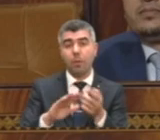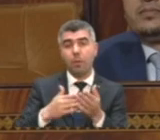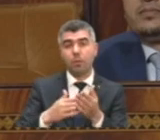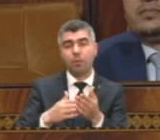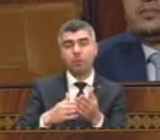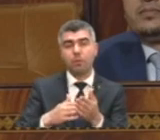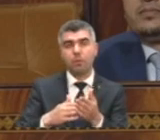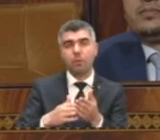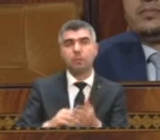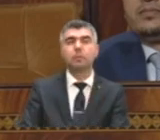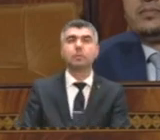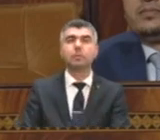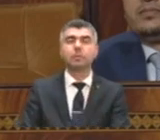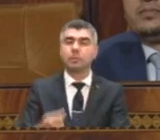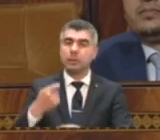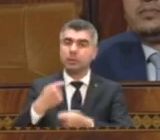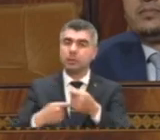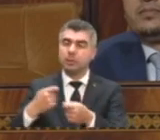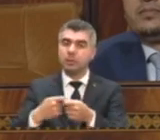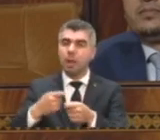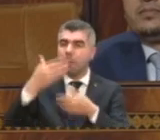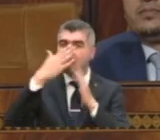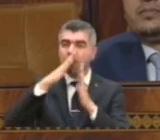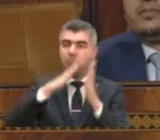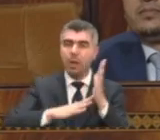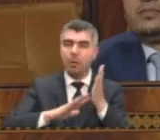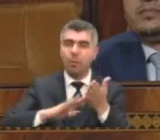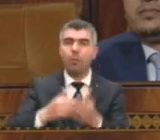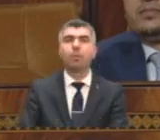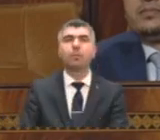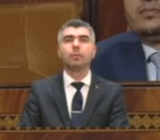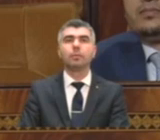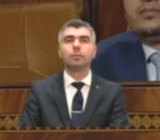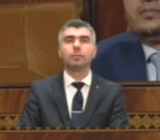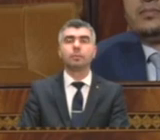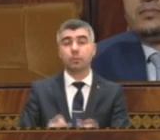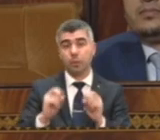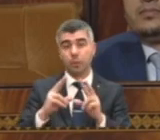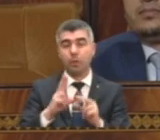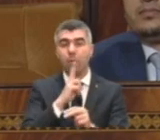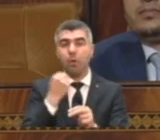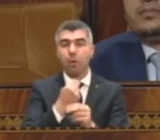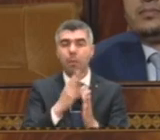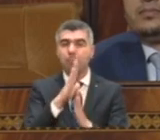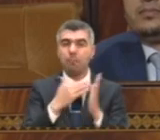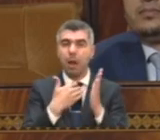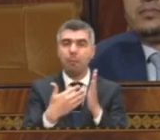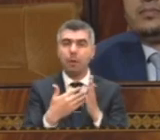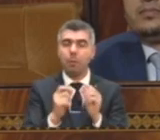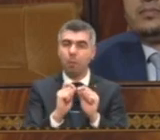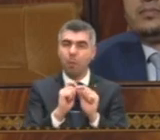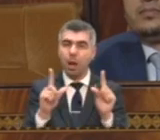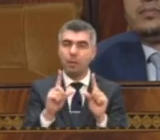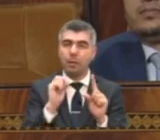تطوير الاقتصاد الوطني وتعزيز تنافسيته. فهل لدى الحكومة برنامج محدد للأهداف لتأهيل هذا